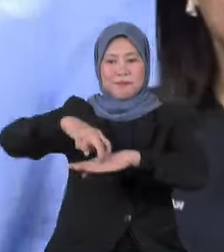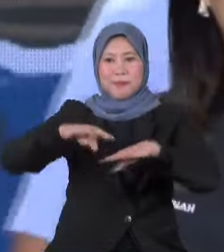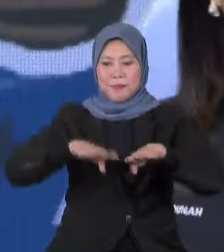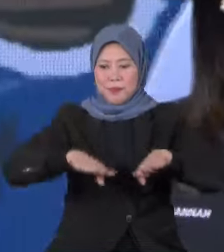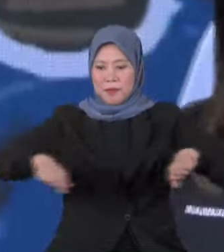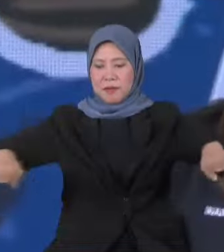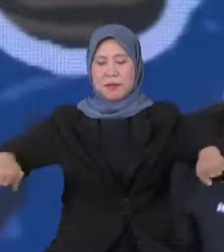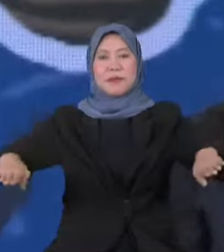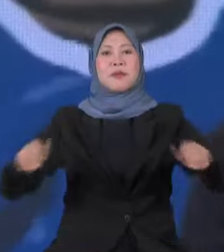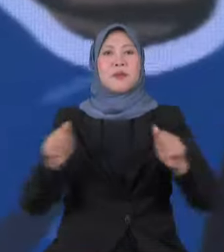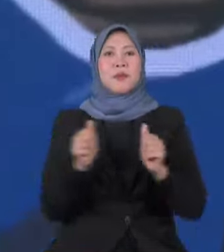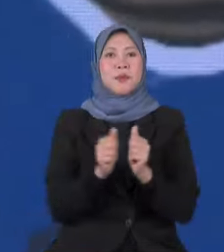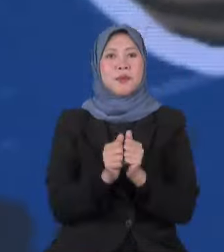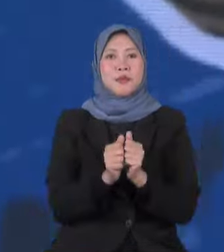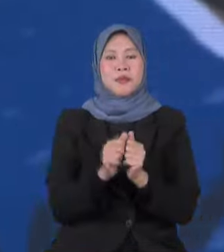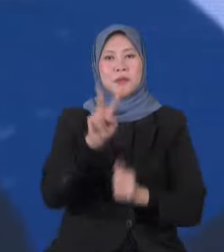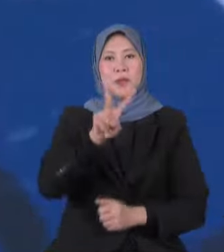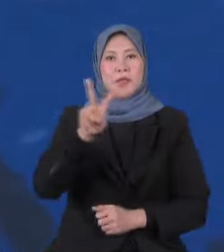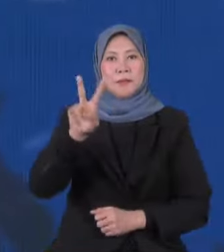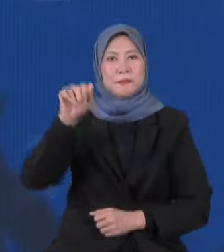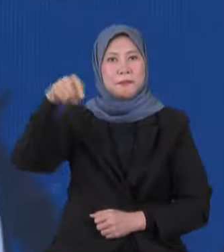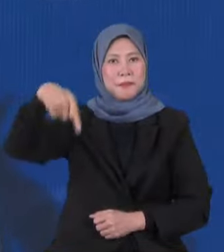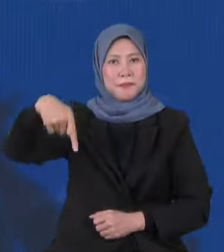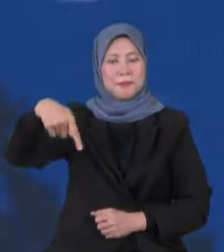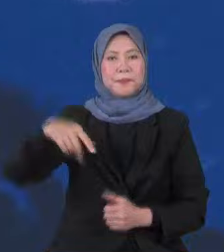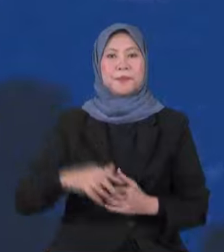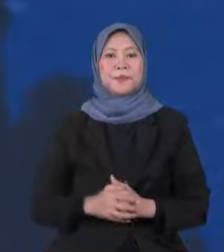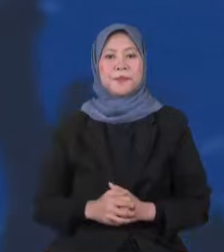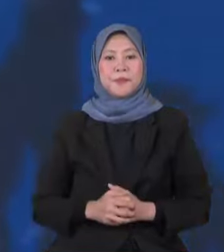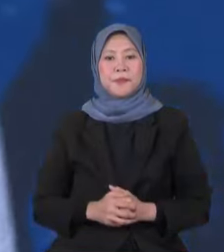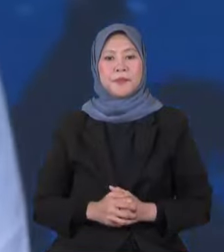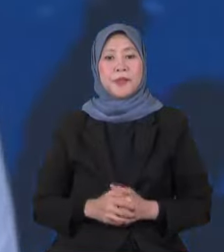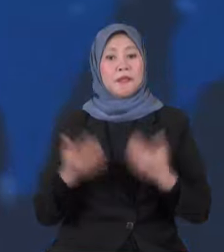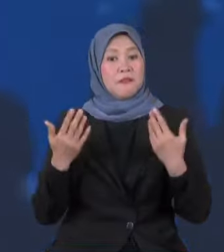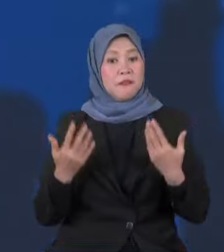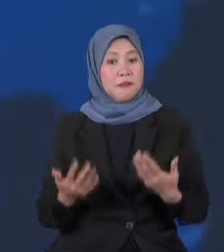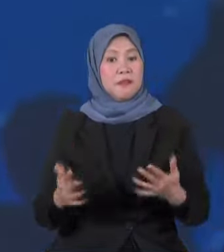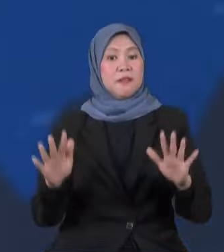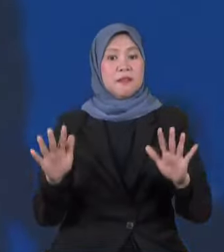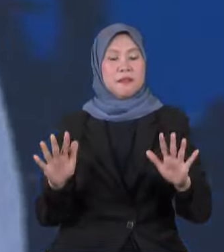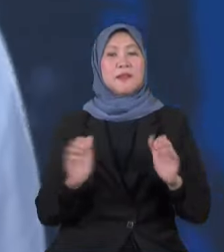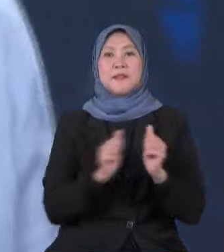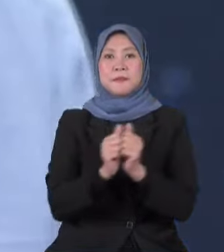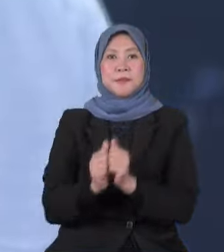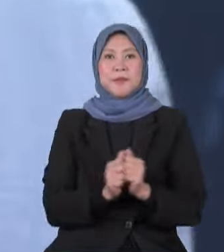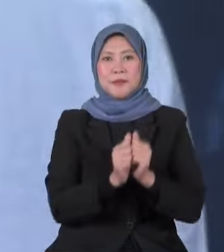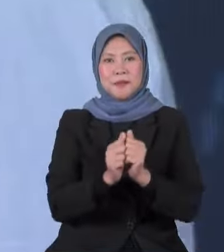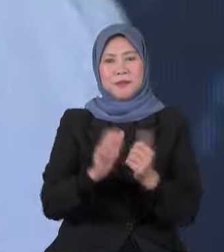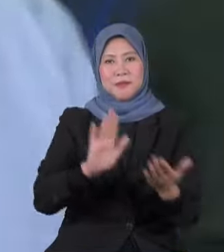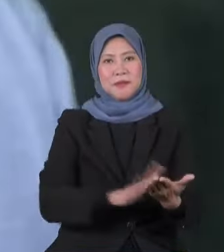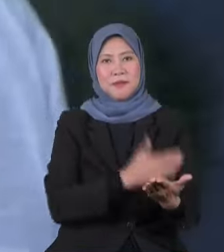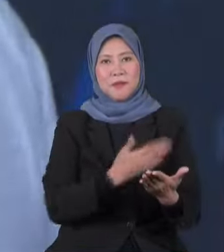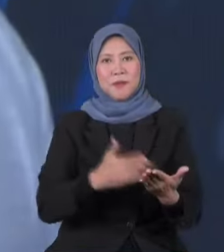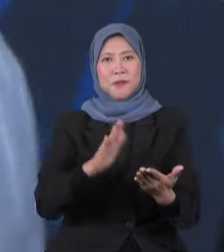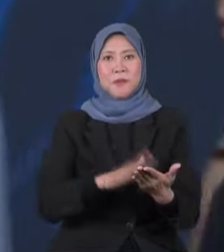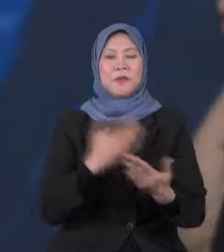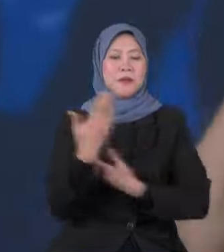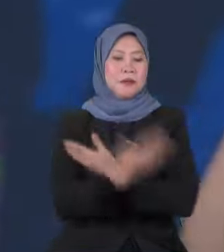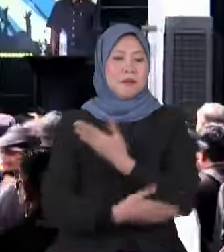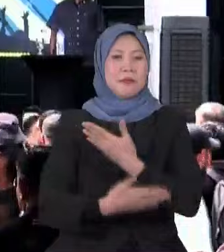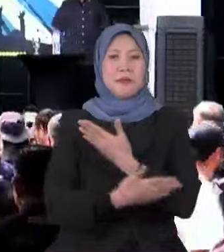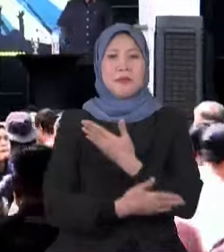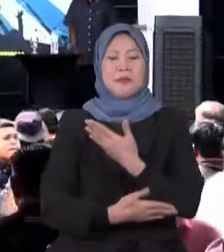utama bersama dengan div-div kehormat. Dan selepas ini, kita akan sama-sama menyanyikan lagu